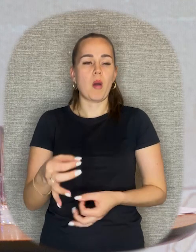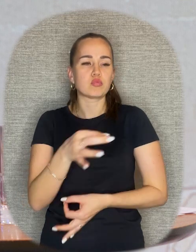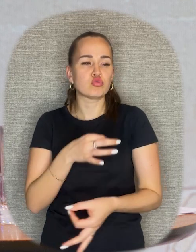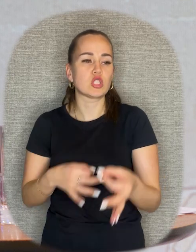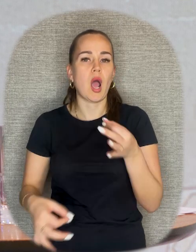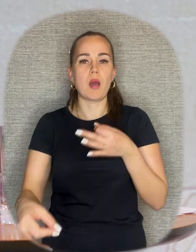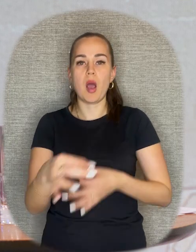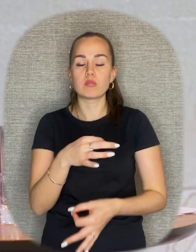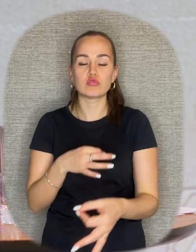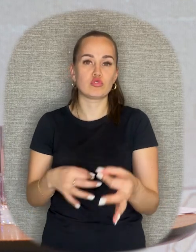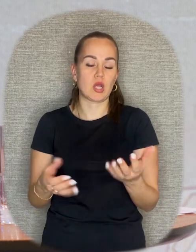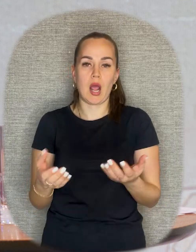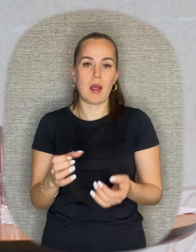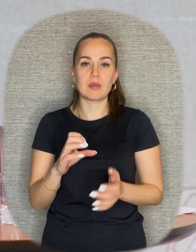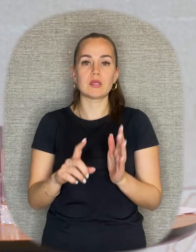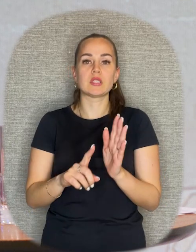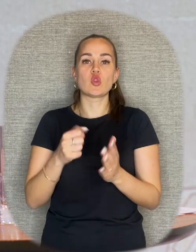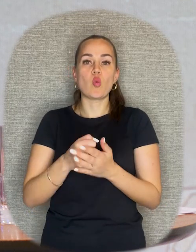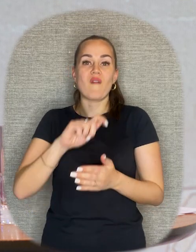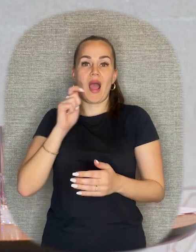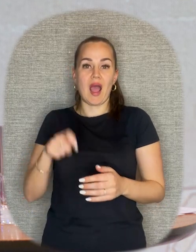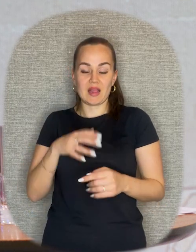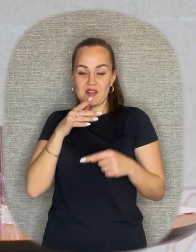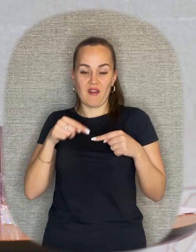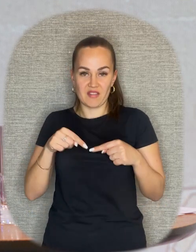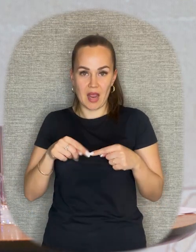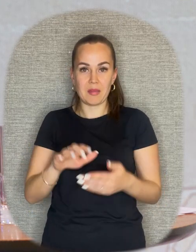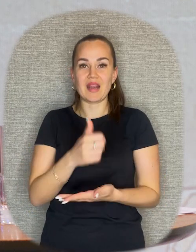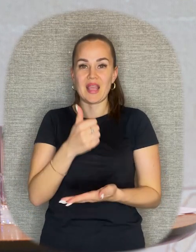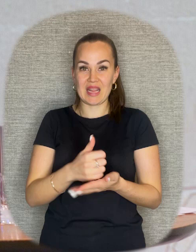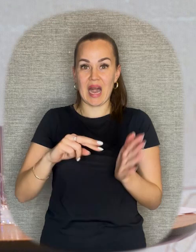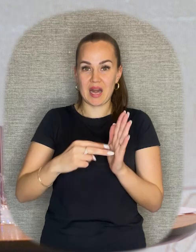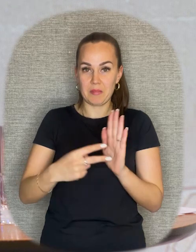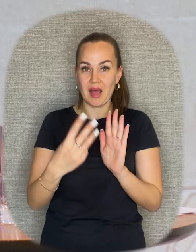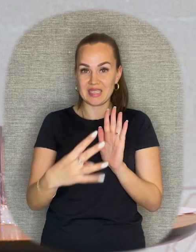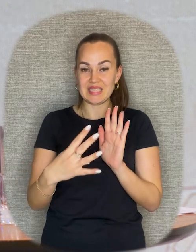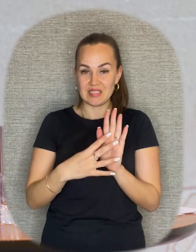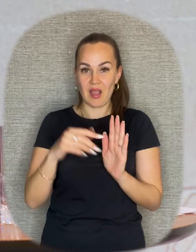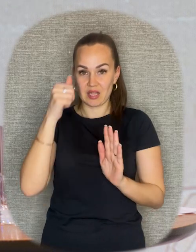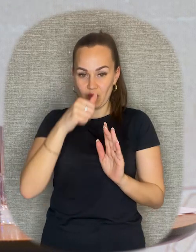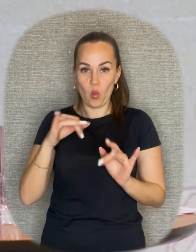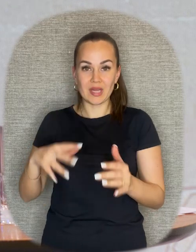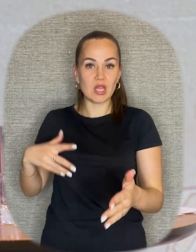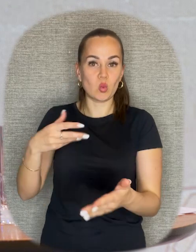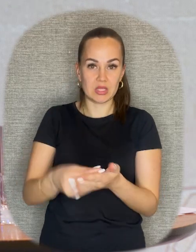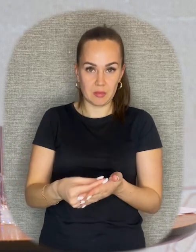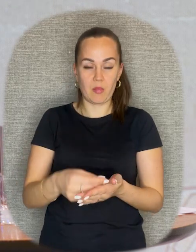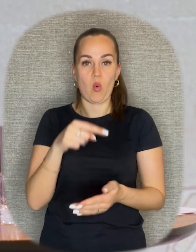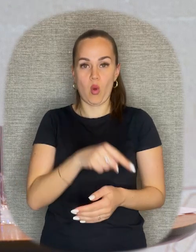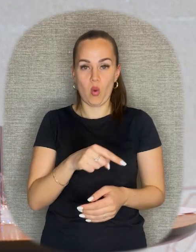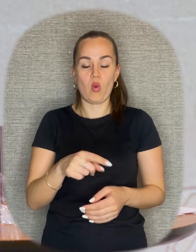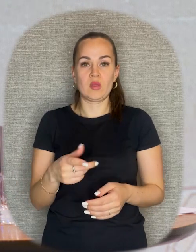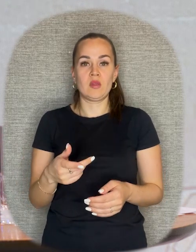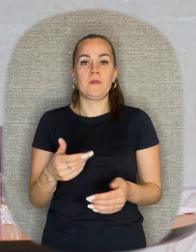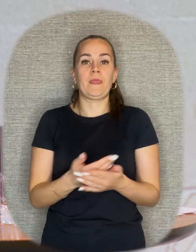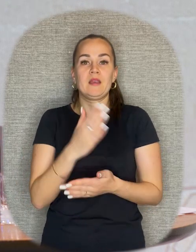актуален создание морского фасада проект до бесконечности обсуждаемый вот начиная ещё с